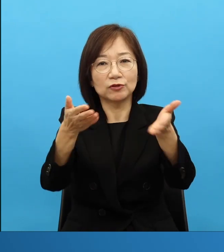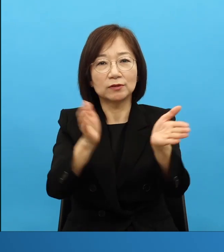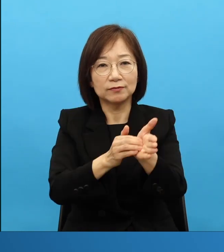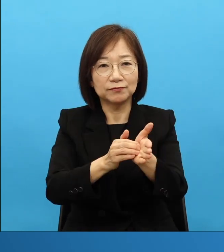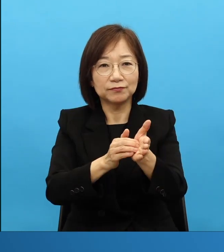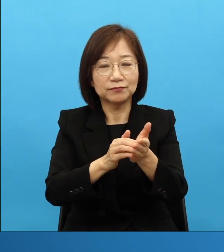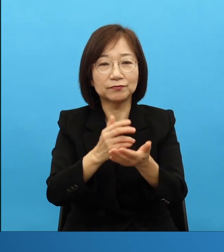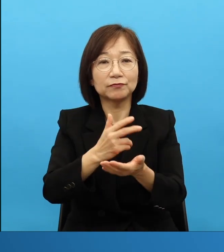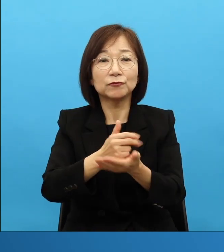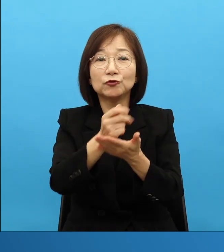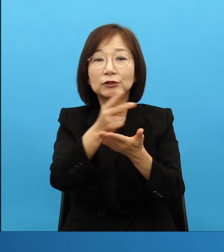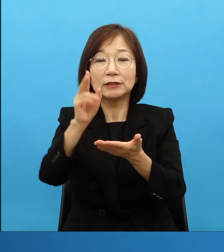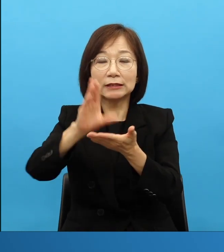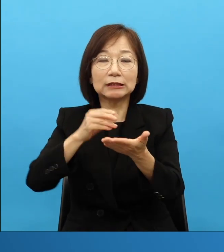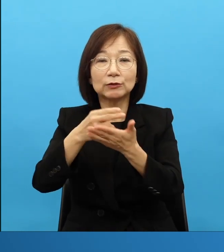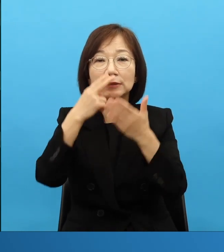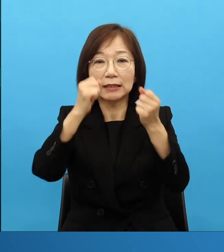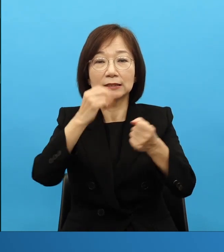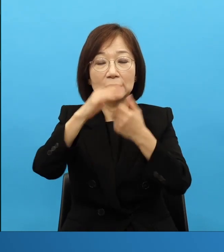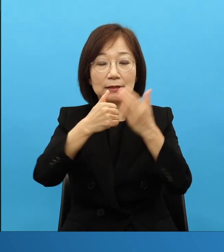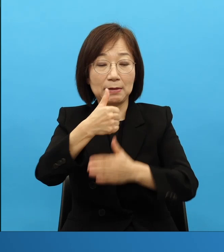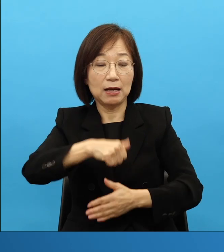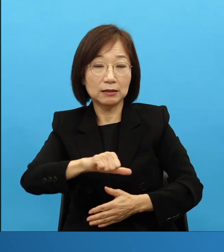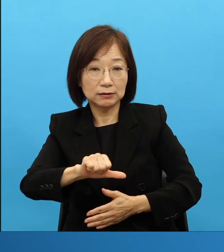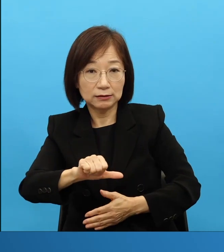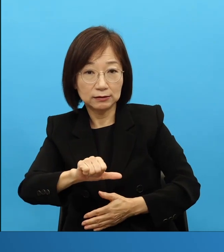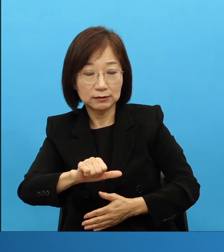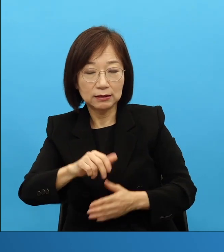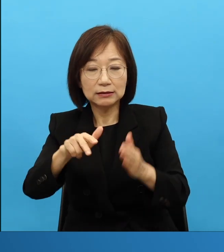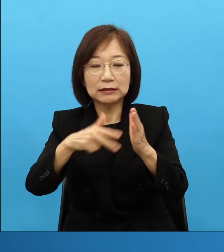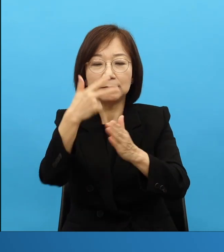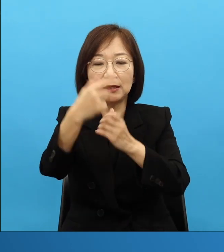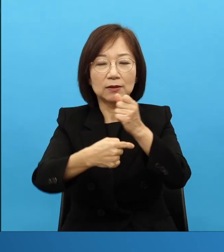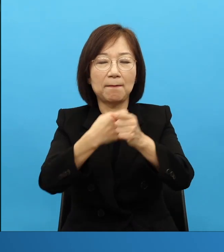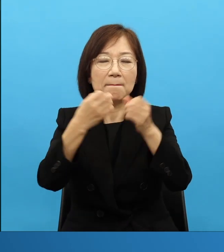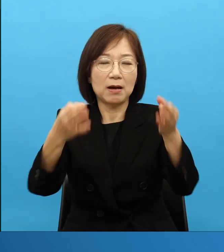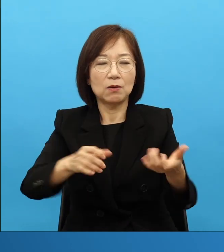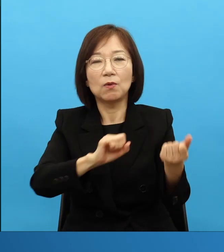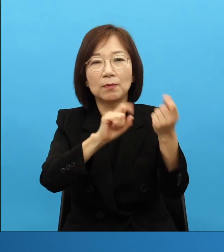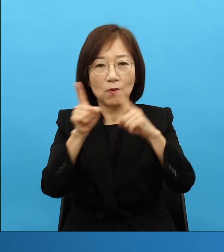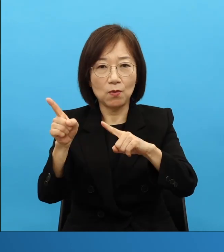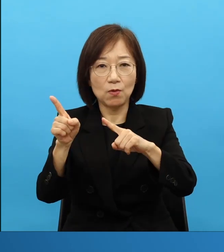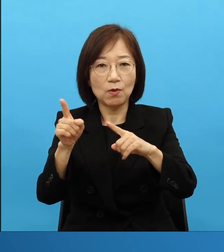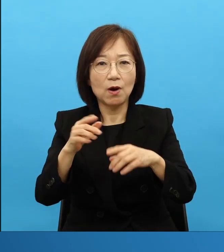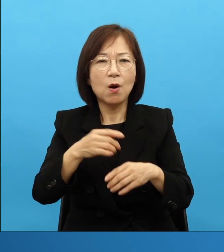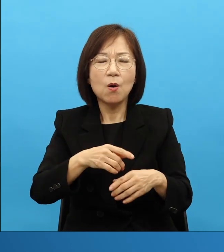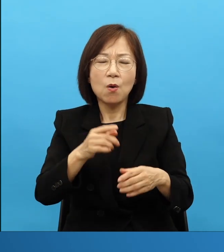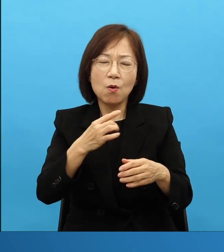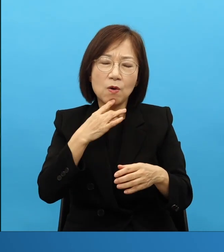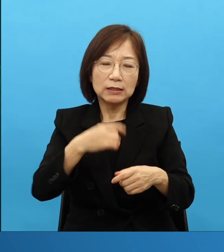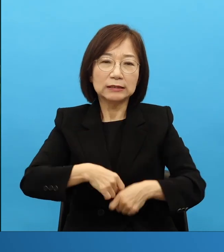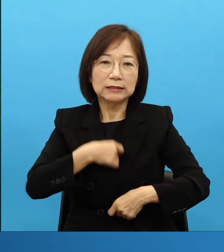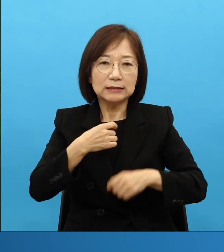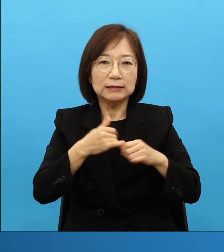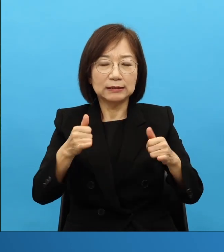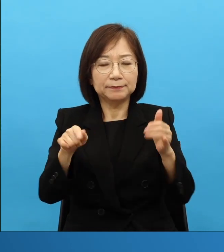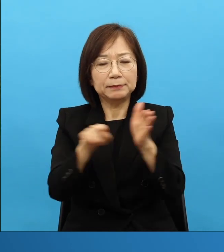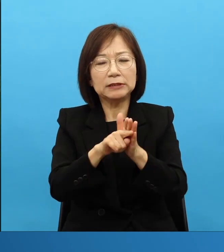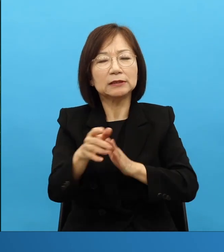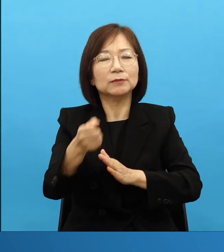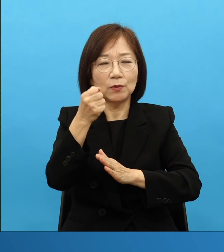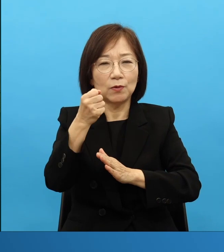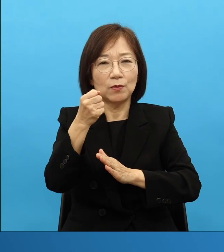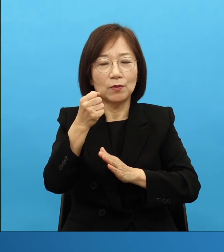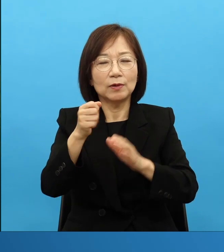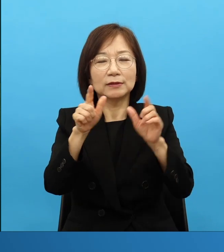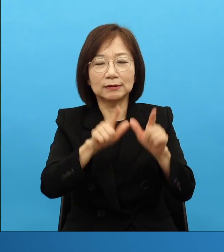하나님의 아들이십니다. 700년 만에 회복. 오직 의인은 믿음으로 말미암아 살리라. 이게 1500년 흐름이 또 없어져요.